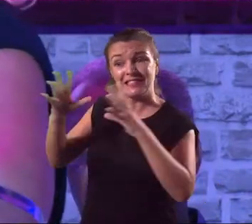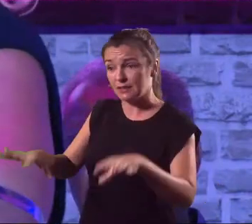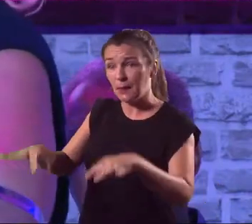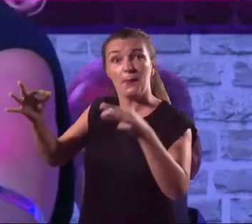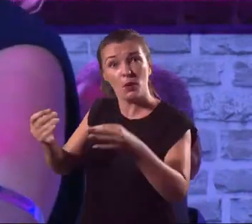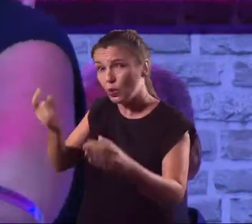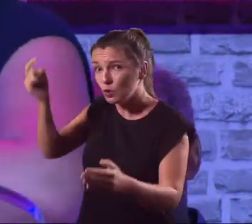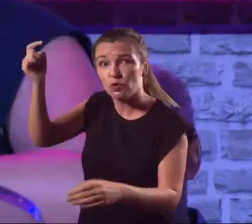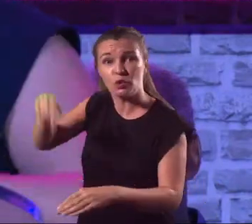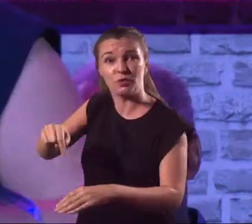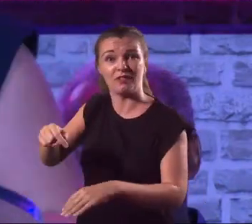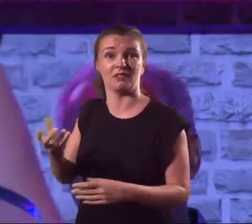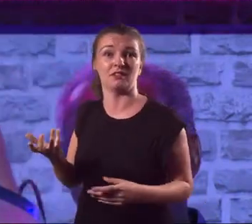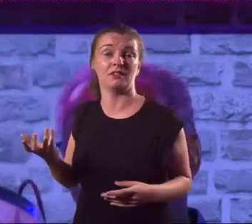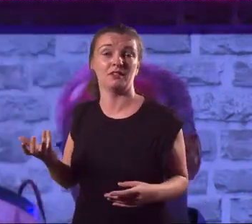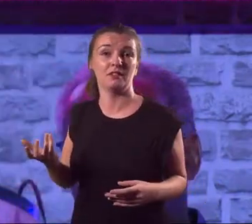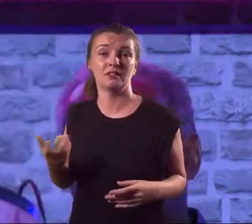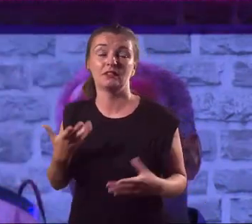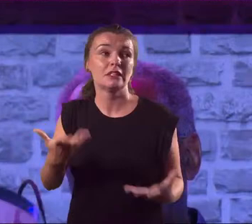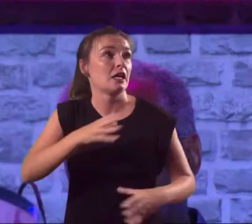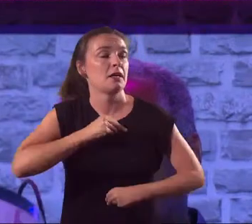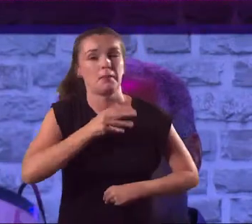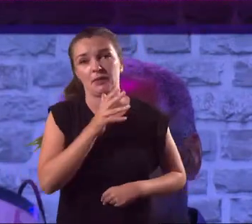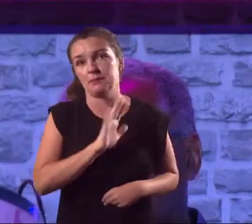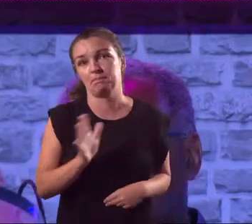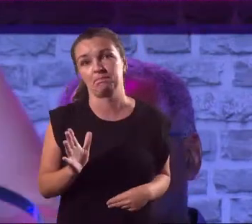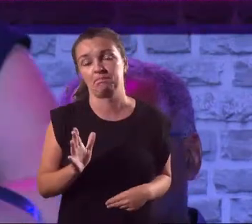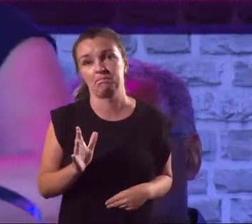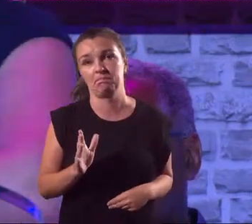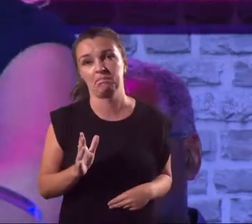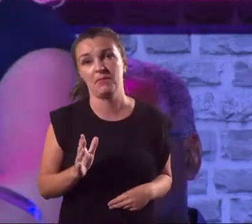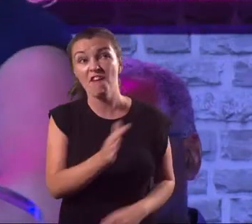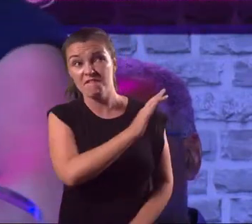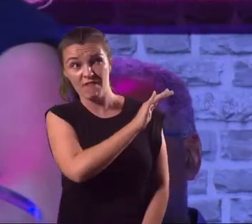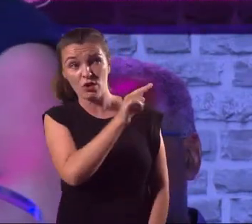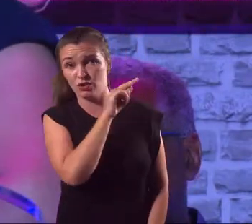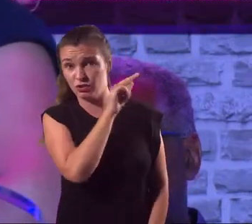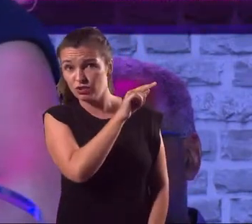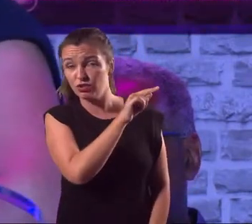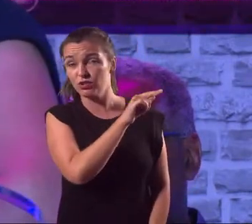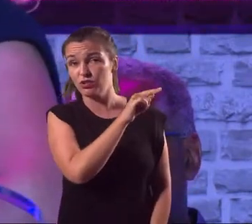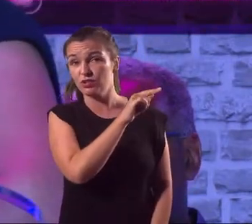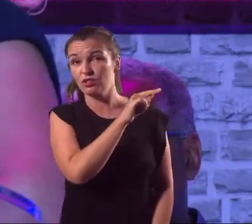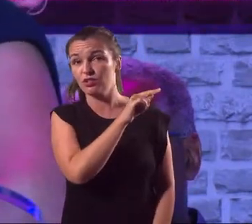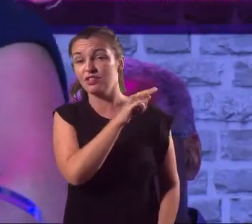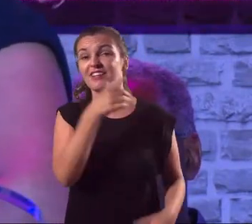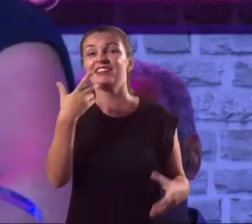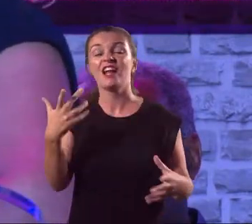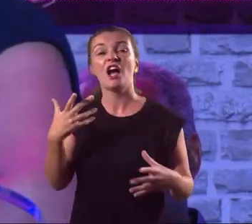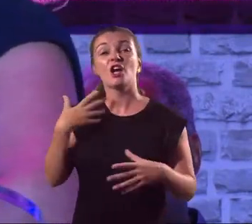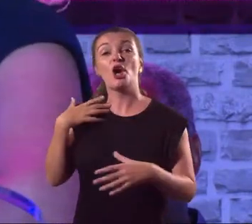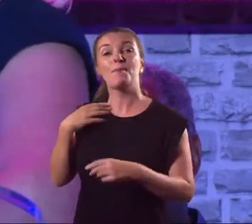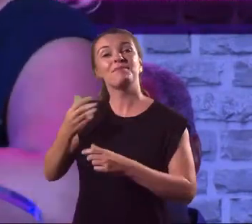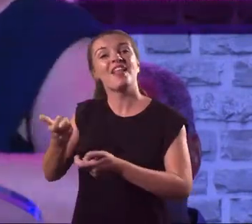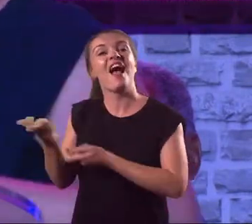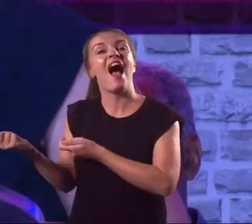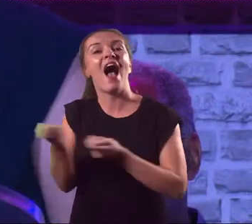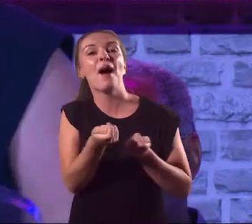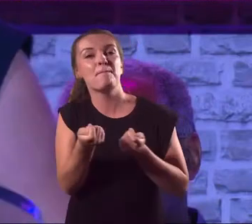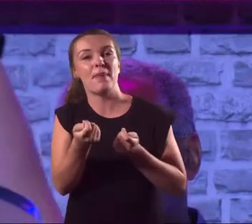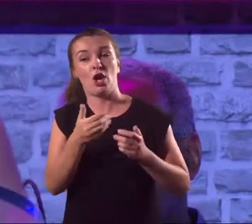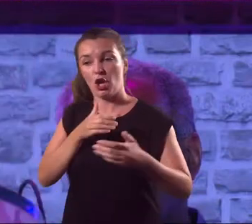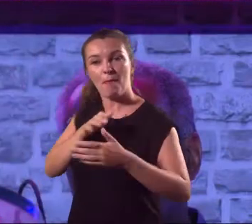immédiat et inconditionnel. Parce qu'il est insupportable que la France refuse de déclarer un embargo sur les armes à l'extrême